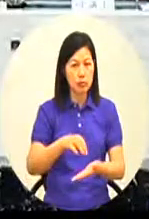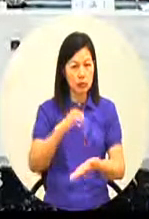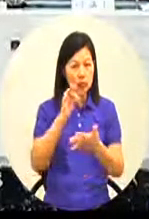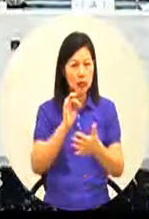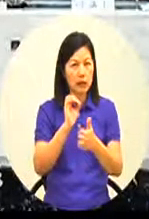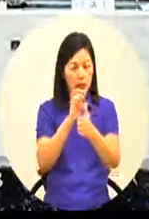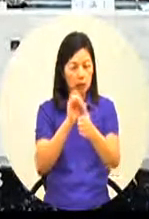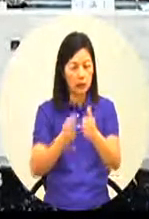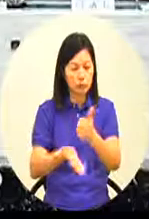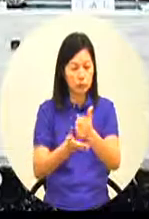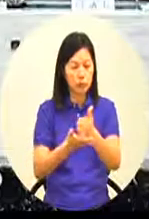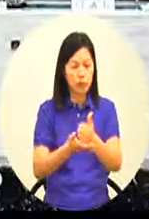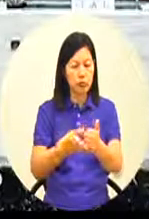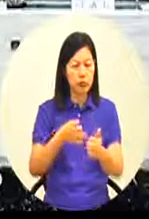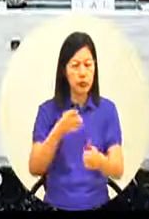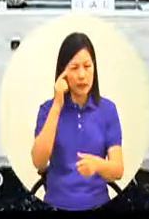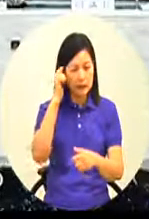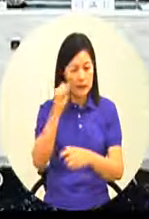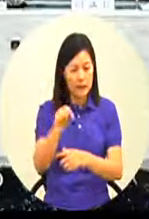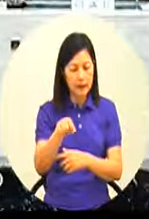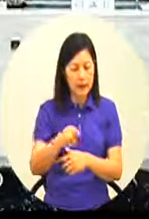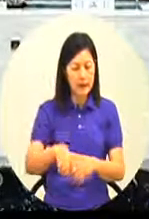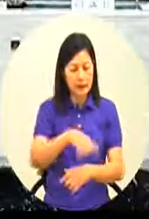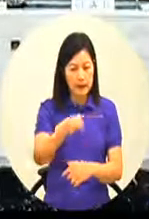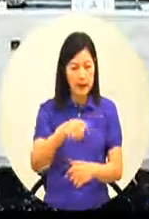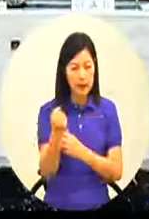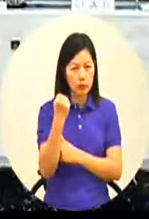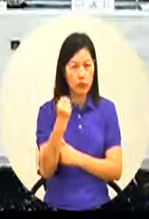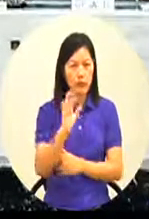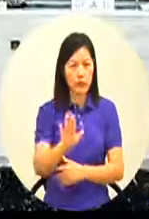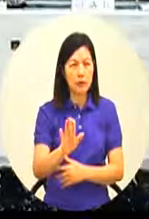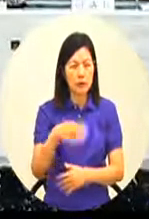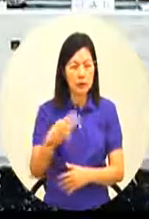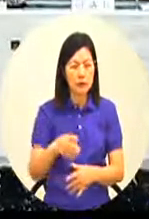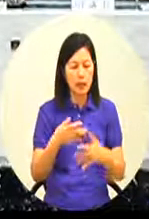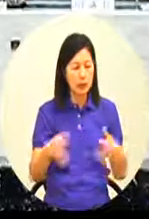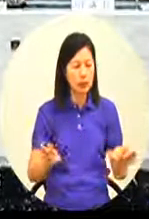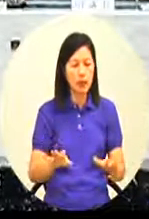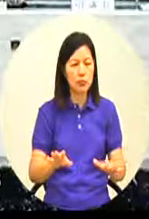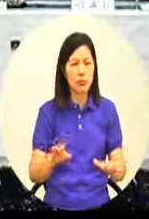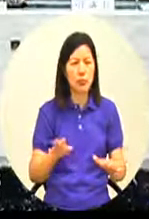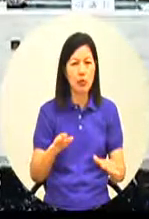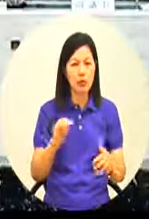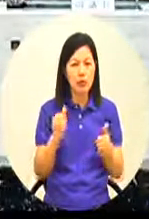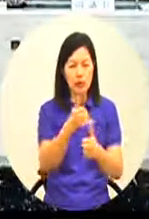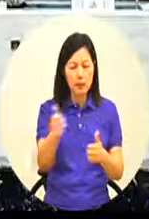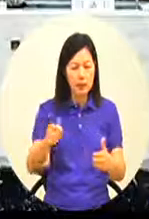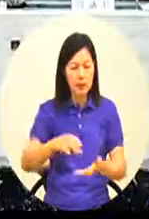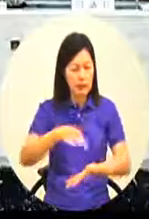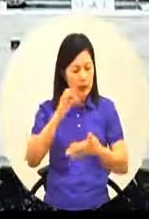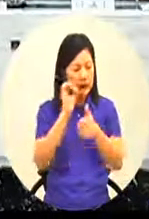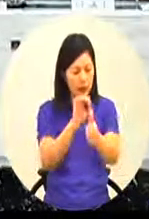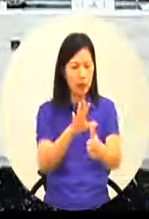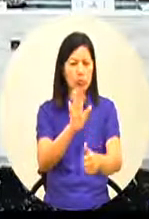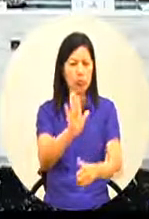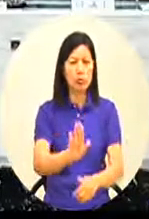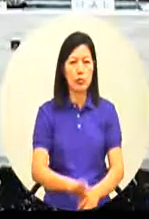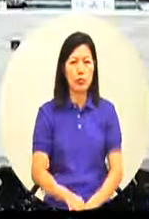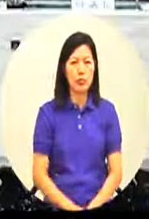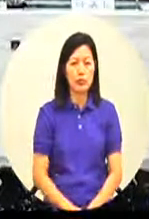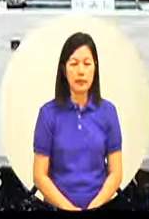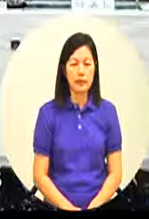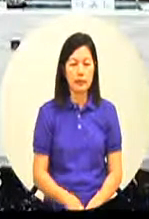励啦，肯定各位的一个努力，可是也有很多议员有很多的建议，就好